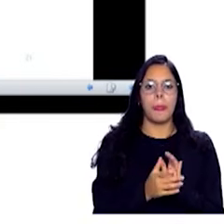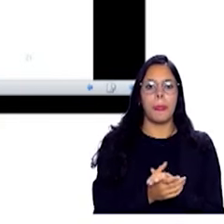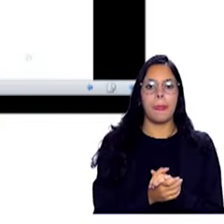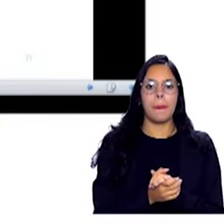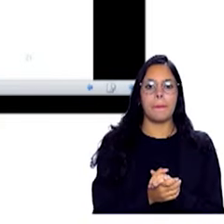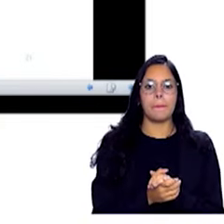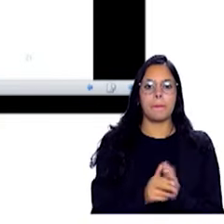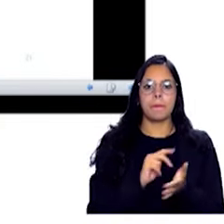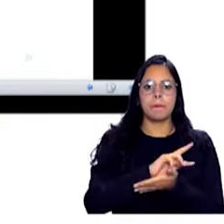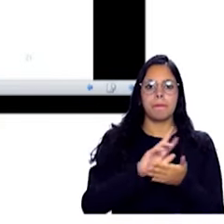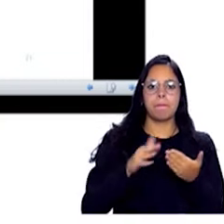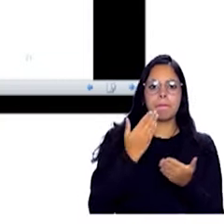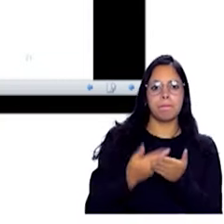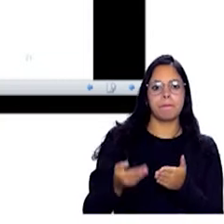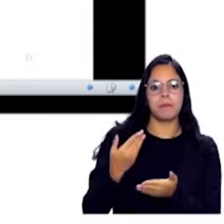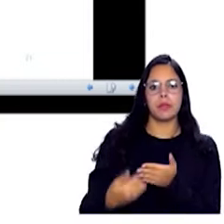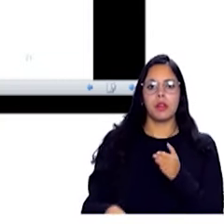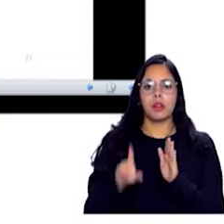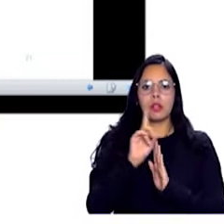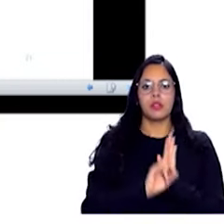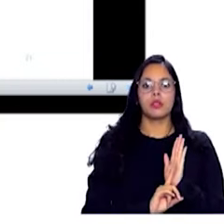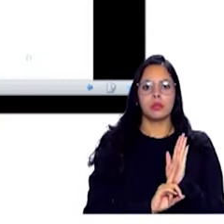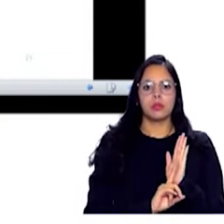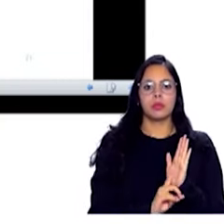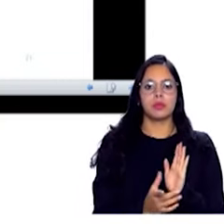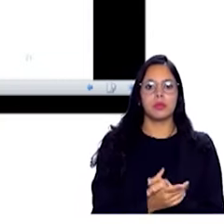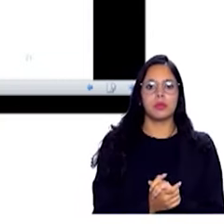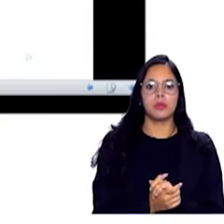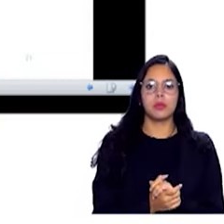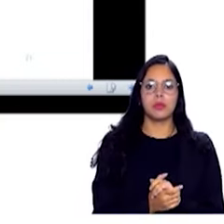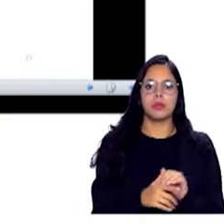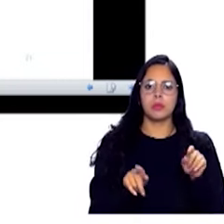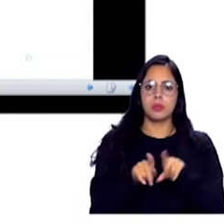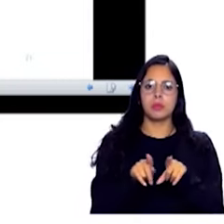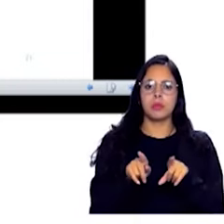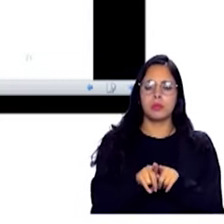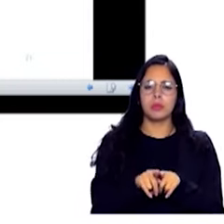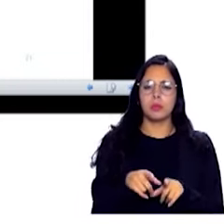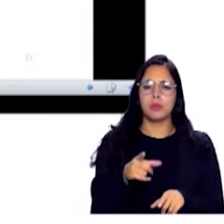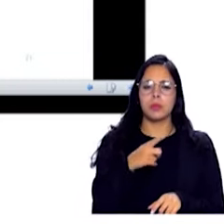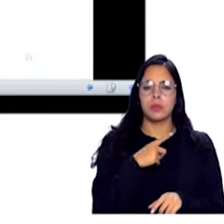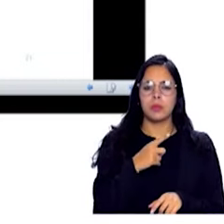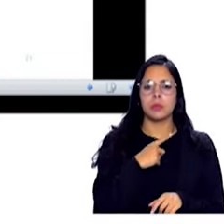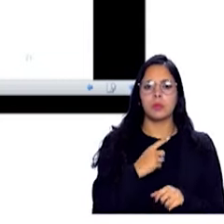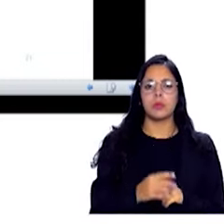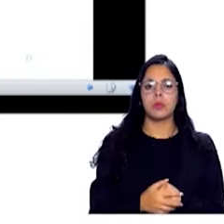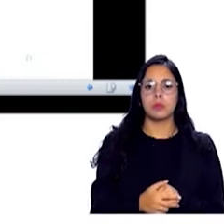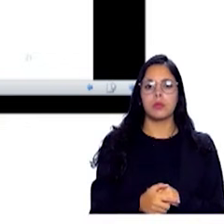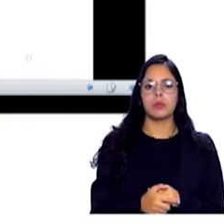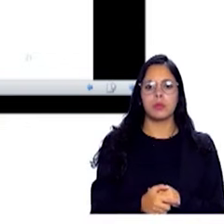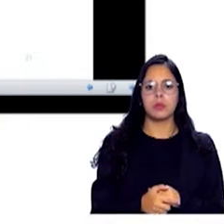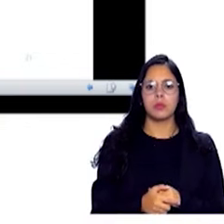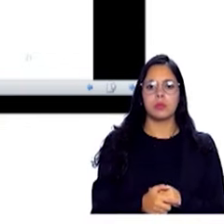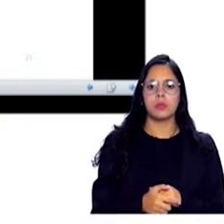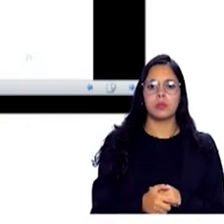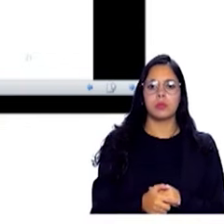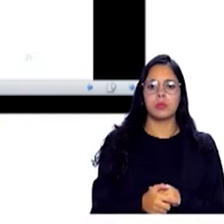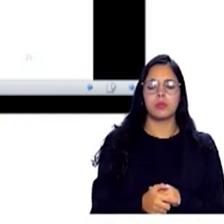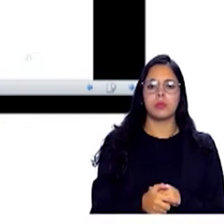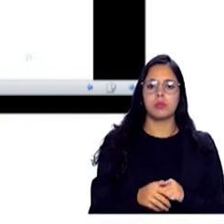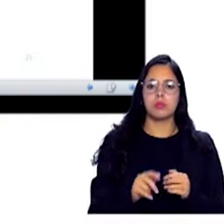enunciato Dalla corte non si adatti alle modifiche fatali alle modifiche dei fatti che che avvengono